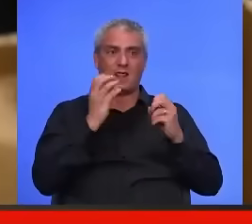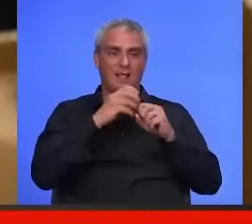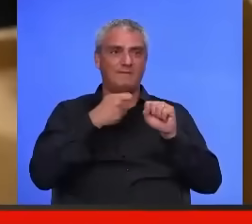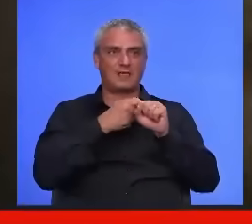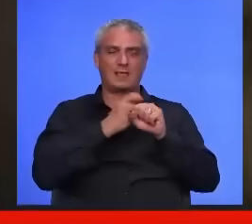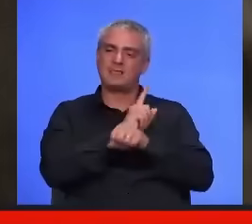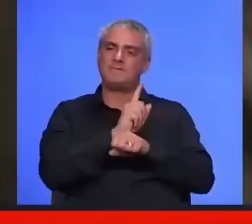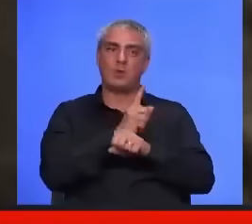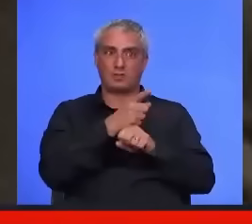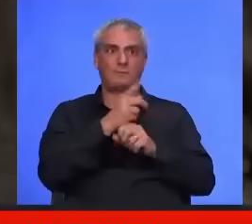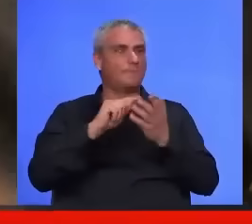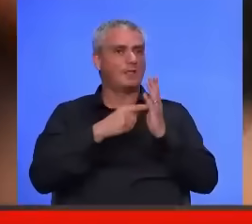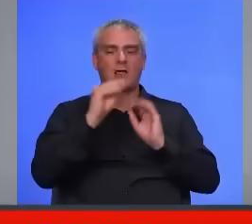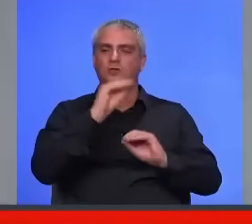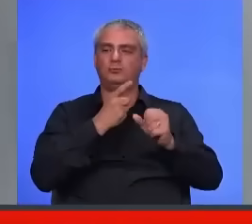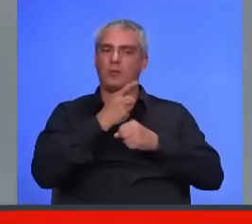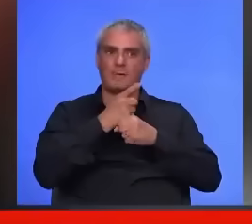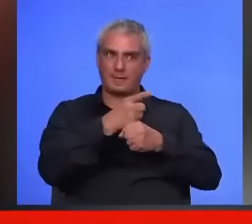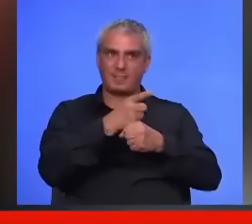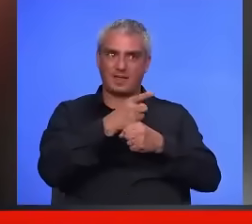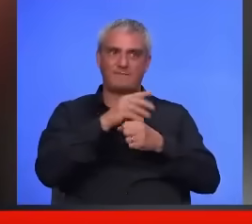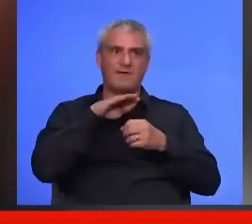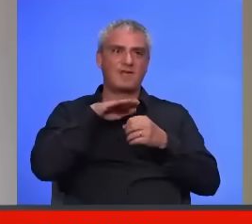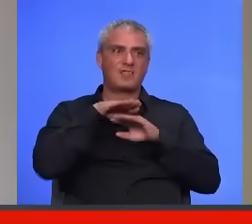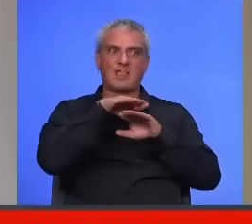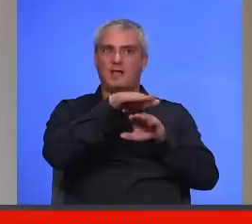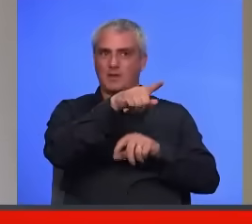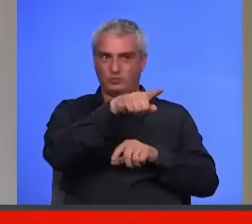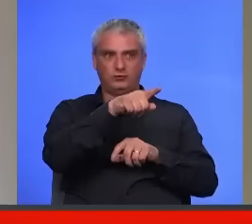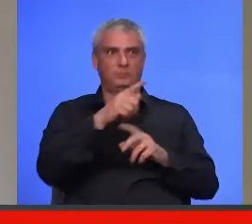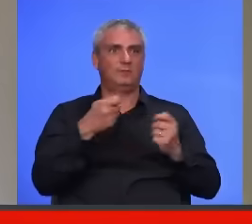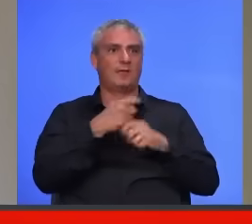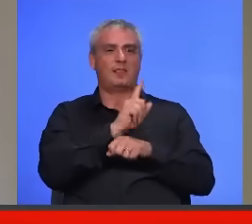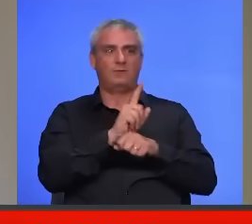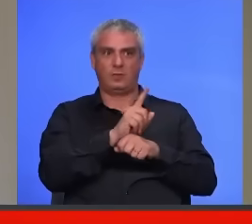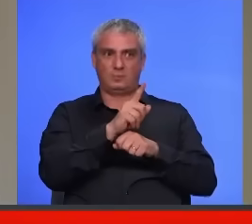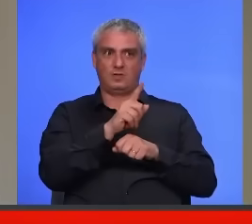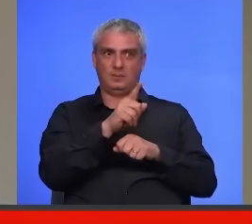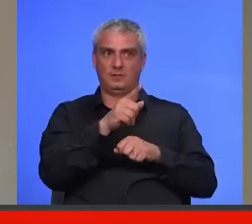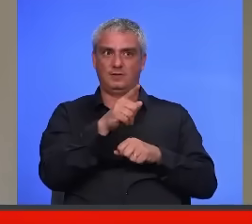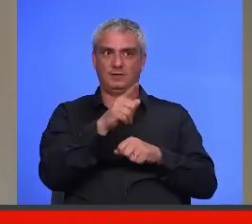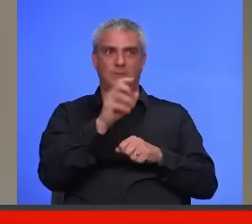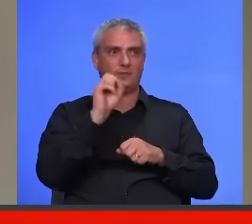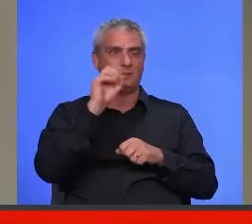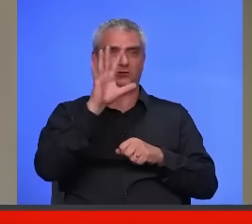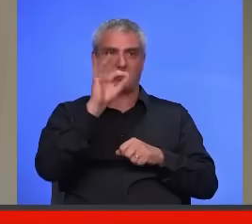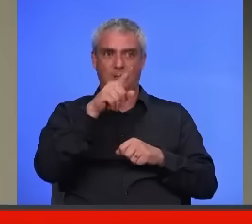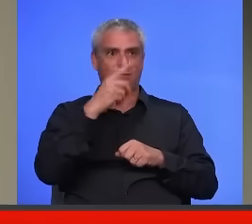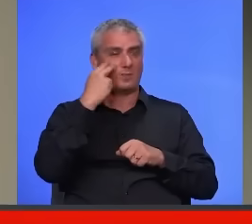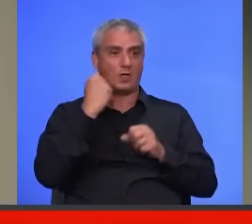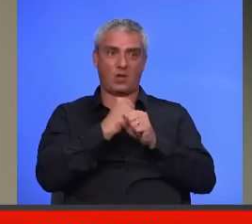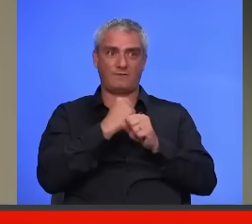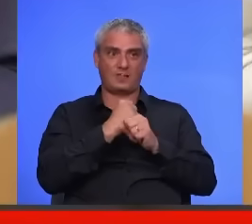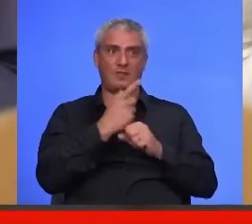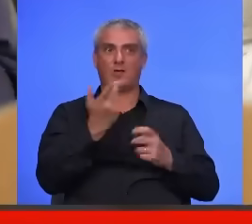מעוטרים שמיועדים לשימוש בטנקים ונגמר קור שלמר בוא נראה אם זה עובד